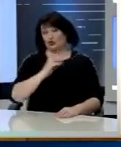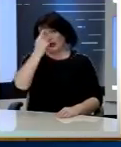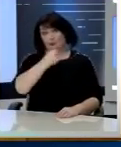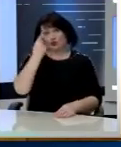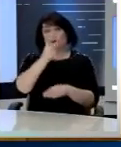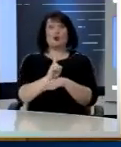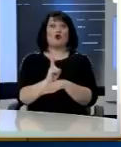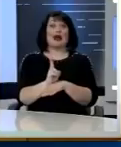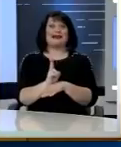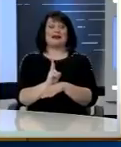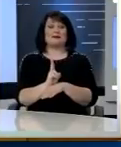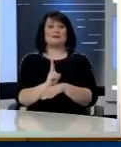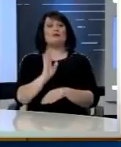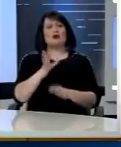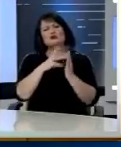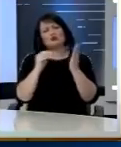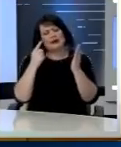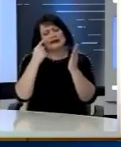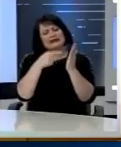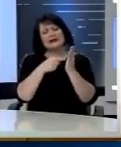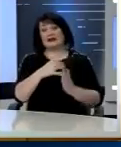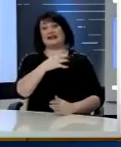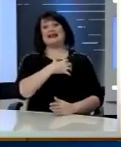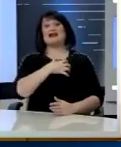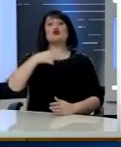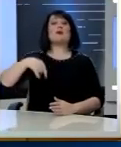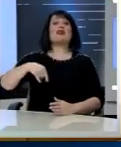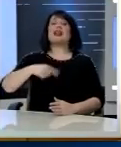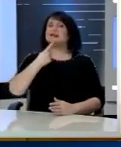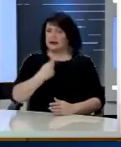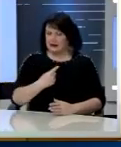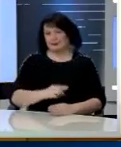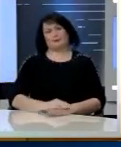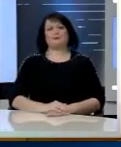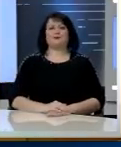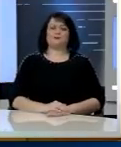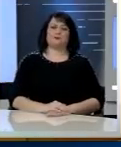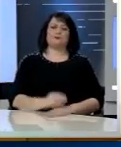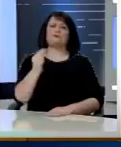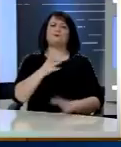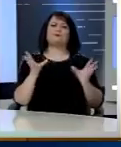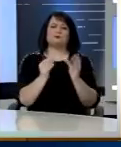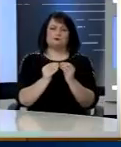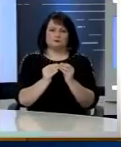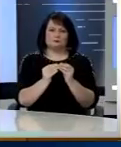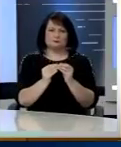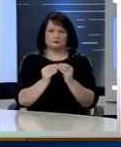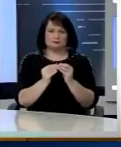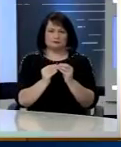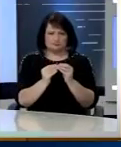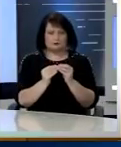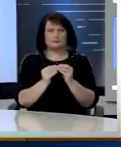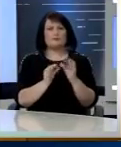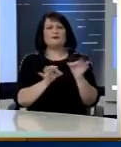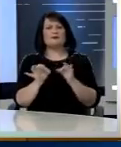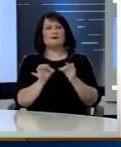έγγραφο, και το οποίο μπορεί να καταλάβετε τι λέει. Τι λέει ο ταξιαρχός Παπαδάκης? Όσον αφορά την περιέλευση και χρήση του ΟΣΑΝΟ